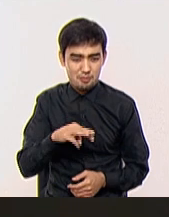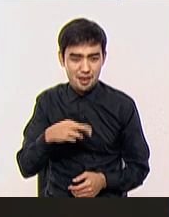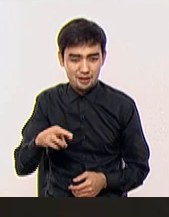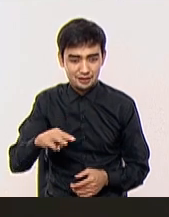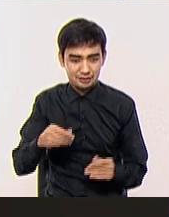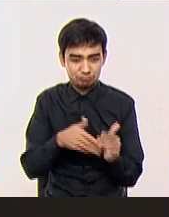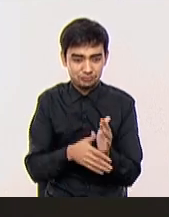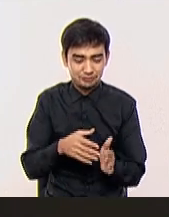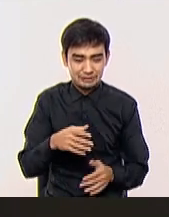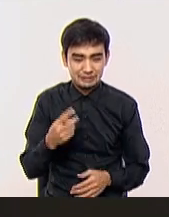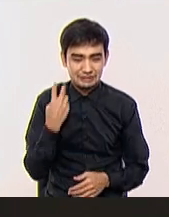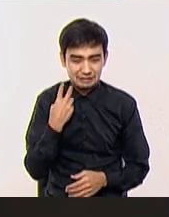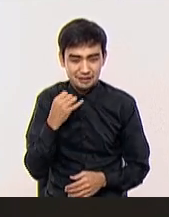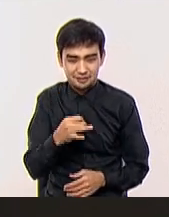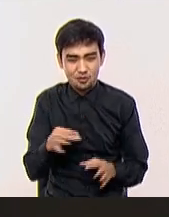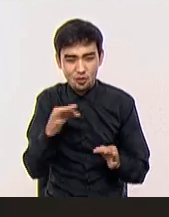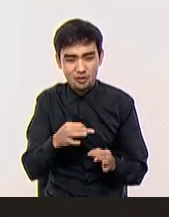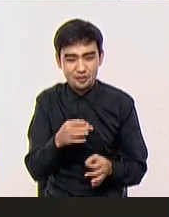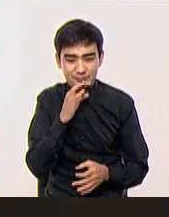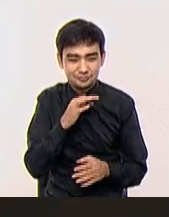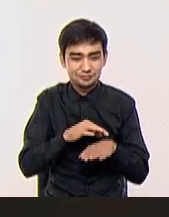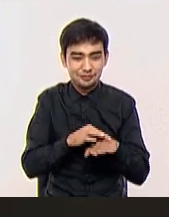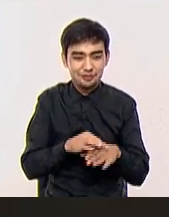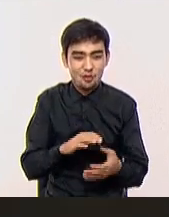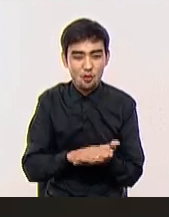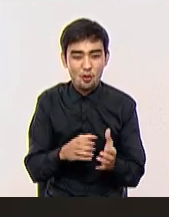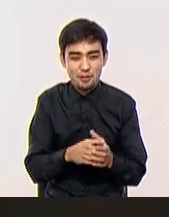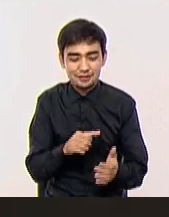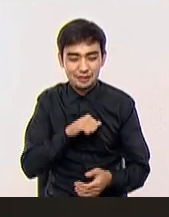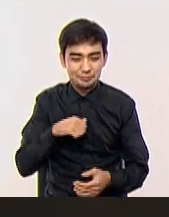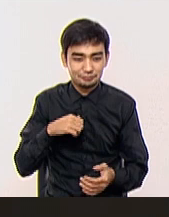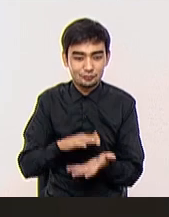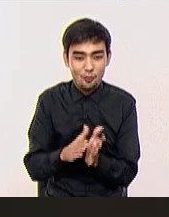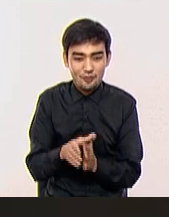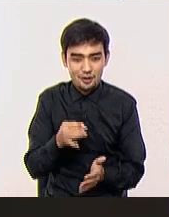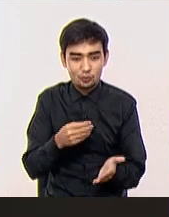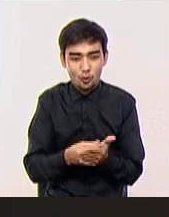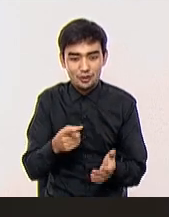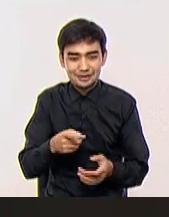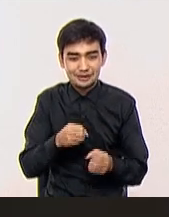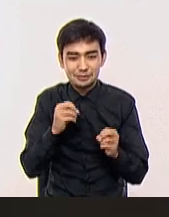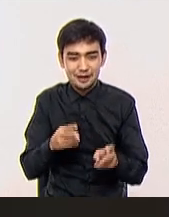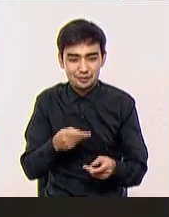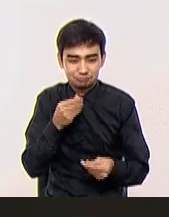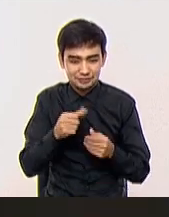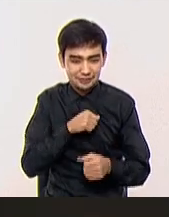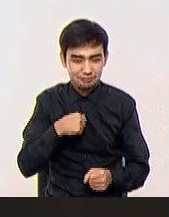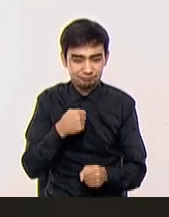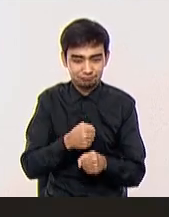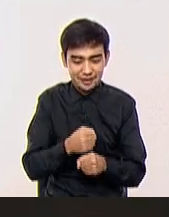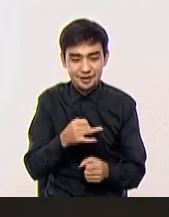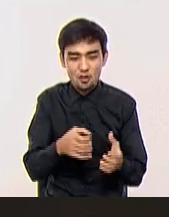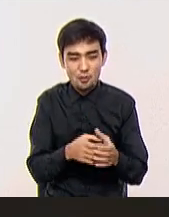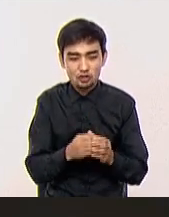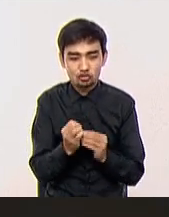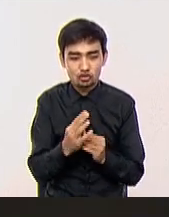Яғни дәрі-дәрмек пен бұйымдарды жеткізетін компаниялар өзара келісіп, негізсіз қымбатшылықты қолдан жасап отыр. Сондай-ақ компания